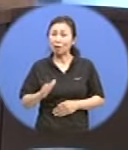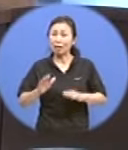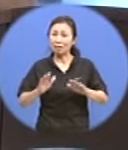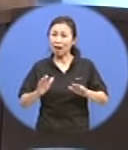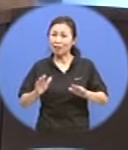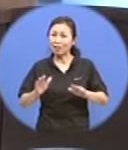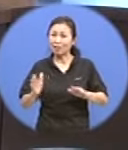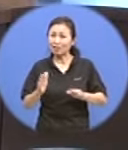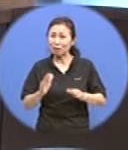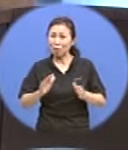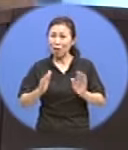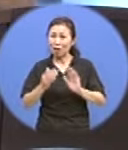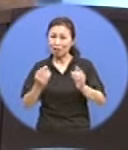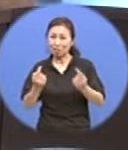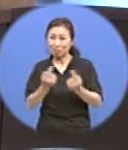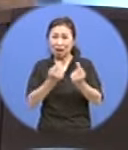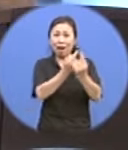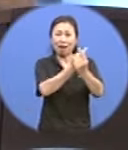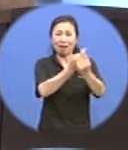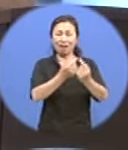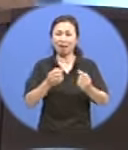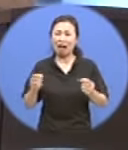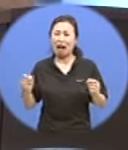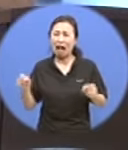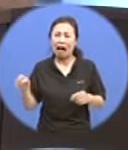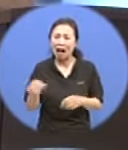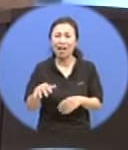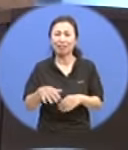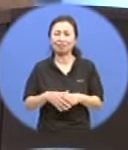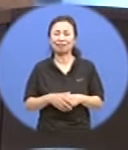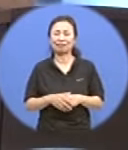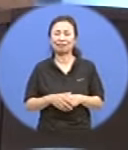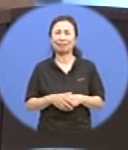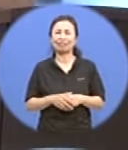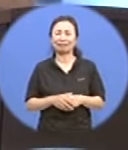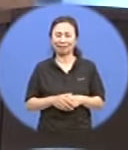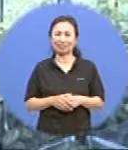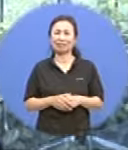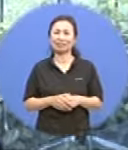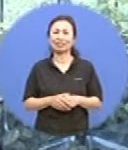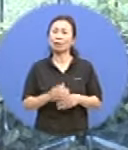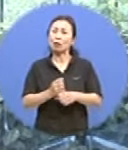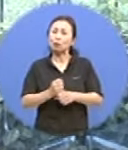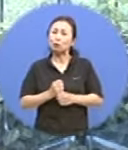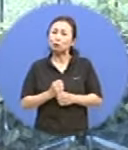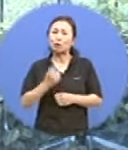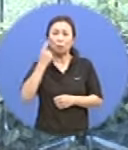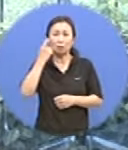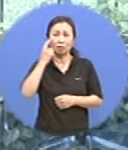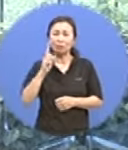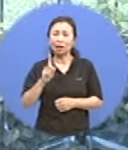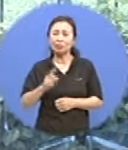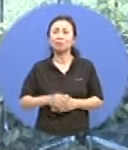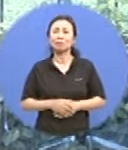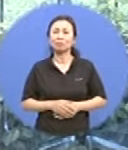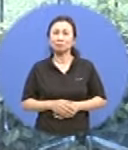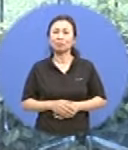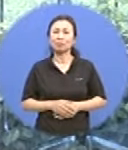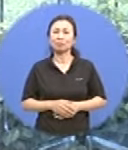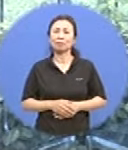しね、であと我々ちょっとこのものづくりで注意しているのは、消費者とか生活者